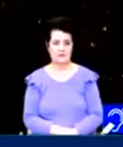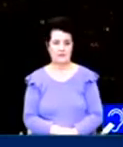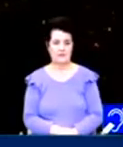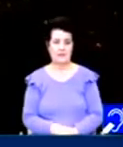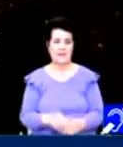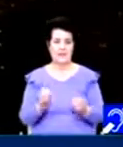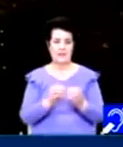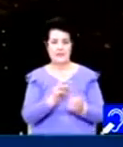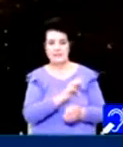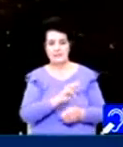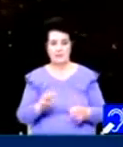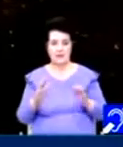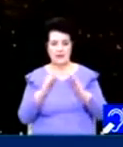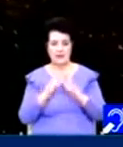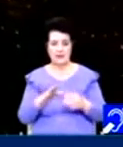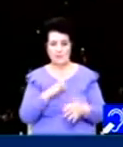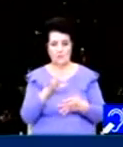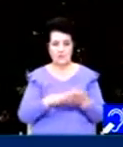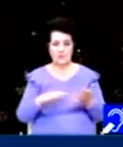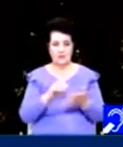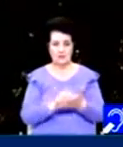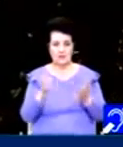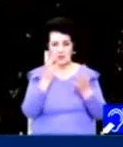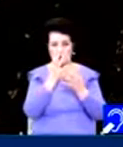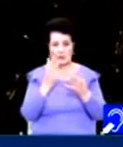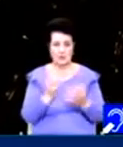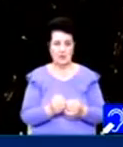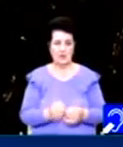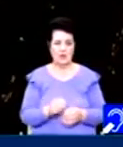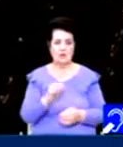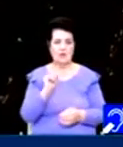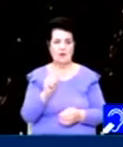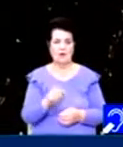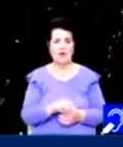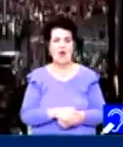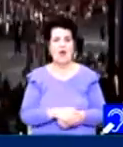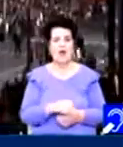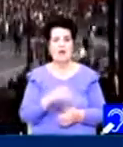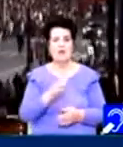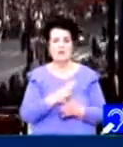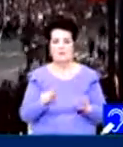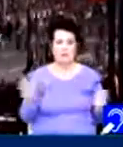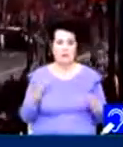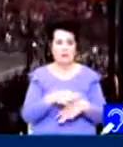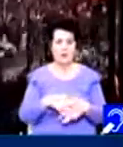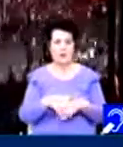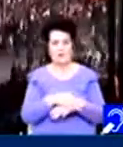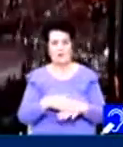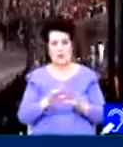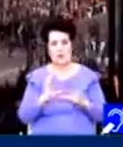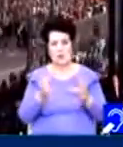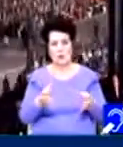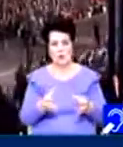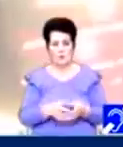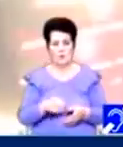tonight. Zeci de mii de clădiri din Manhattan au fost afectate. Întunericul s-a lăsat inclusiv în celebra Times Square, una dintre cele mai aglomerate piețe din lume.